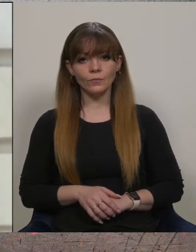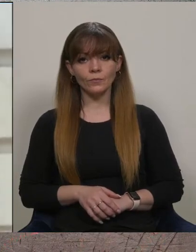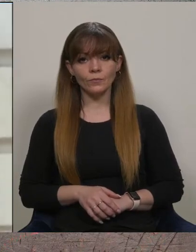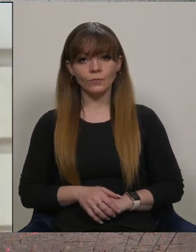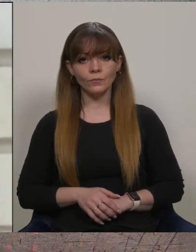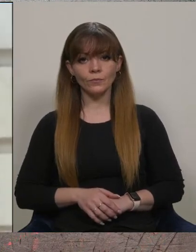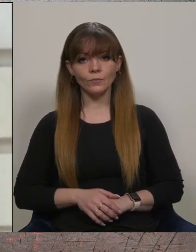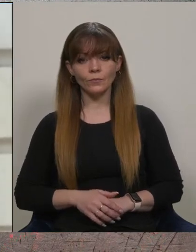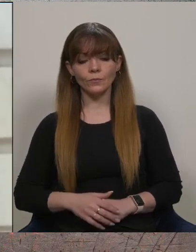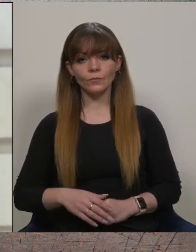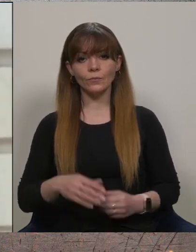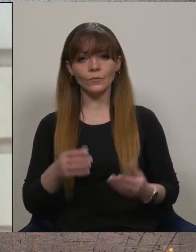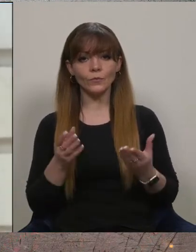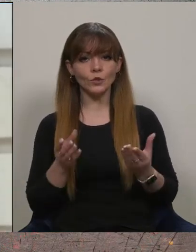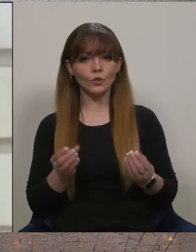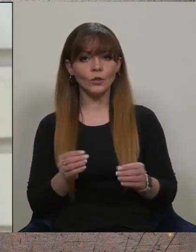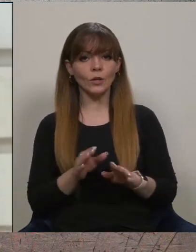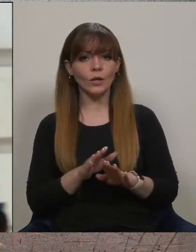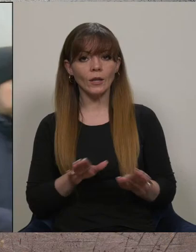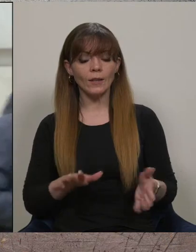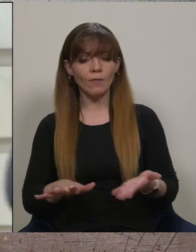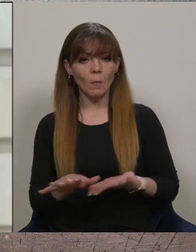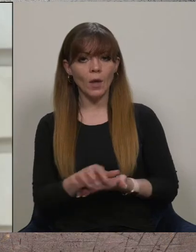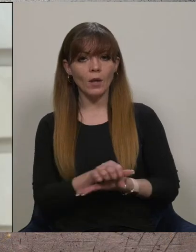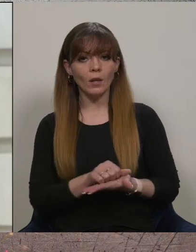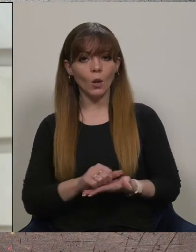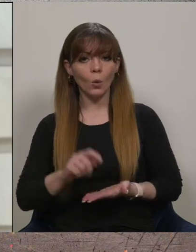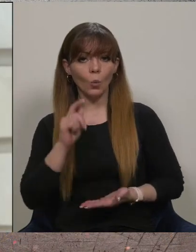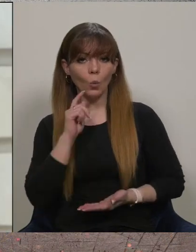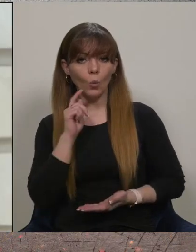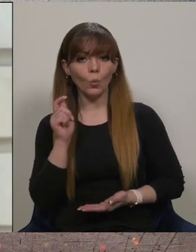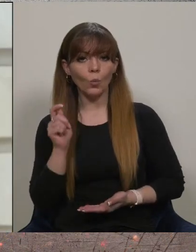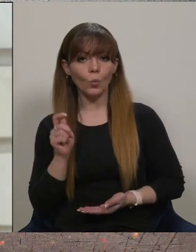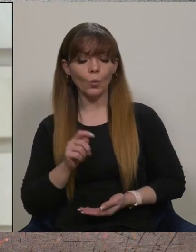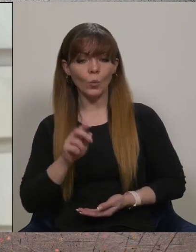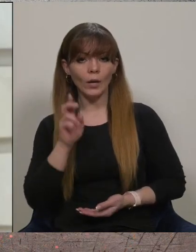Ще не вмерла